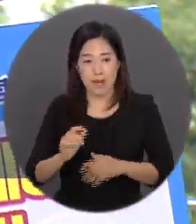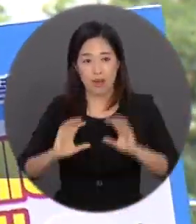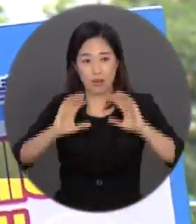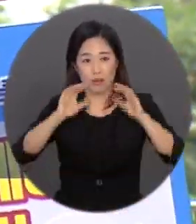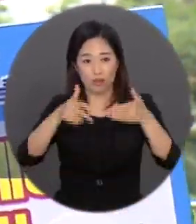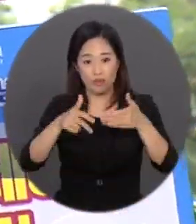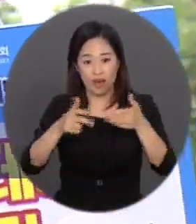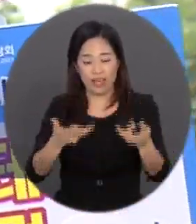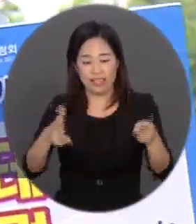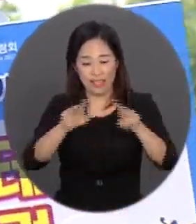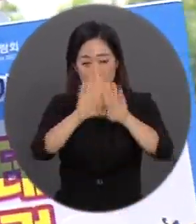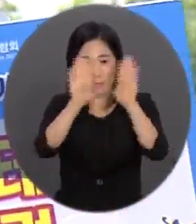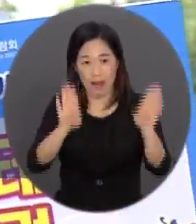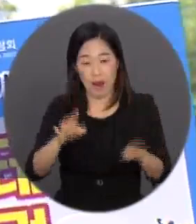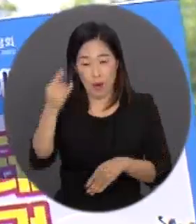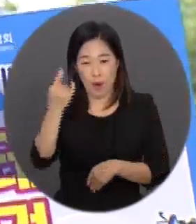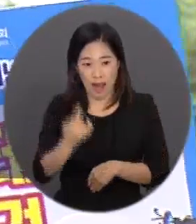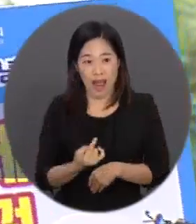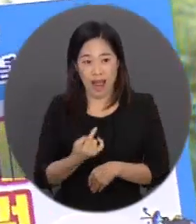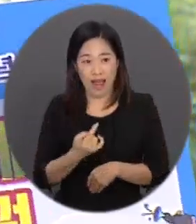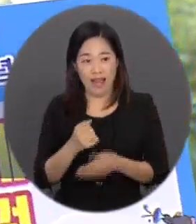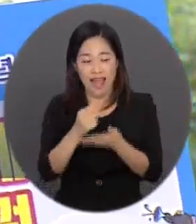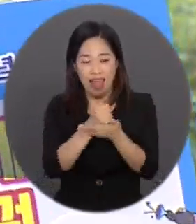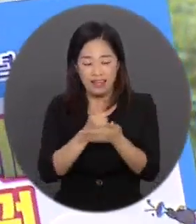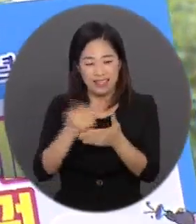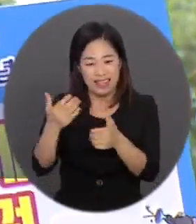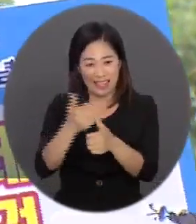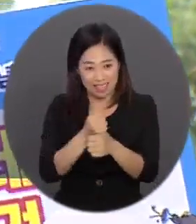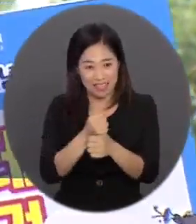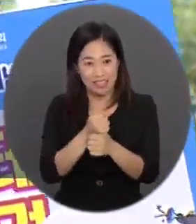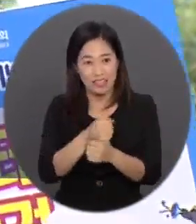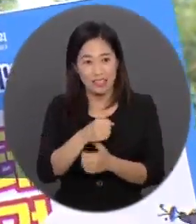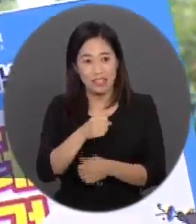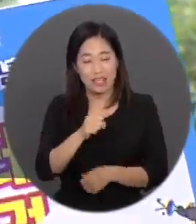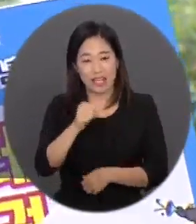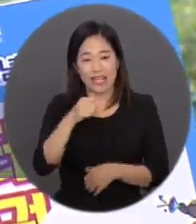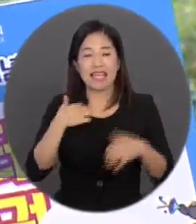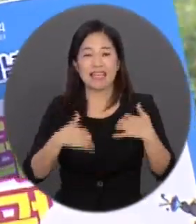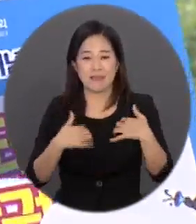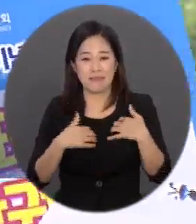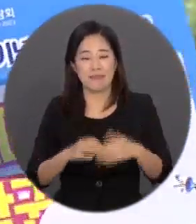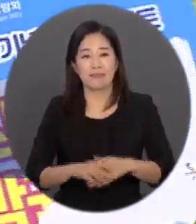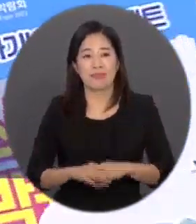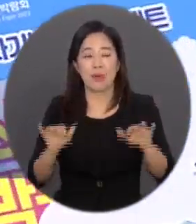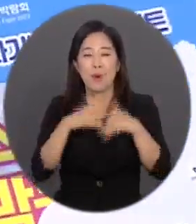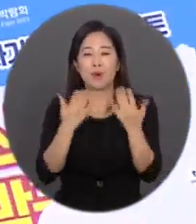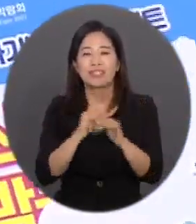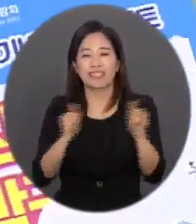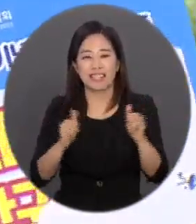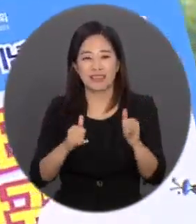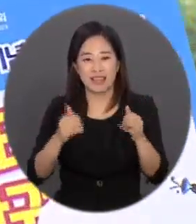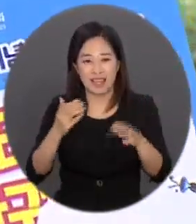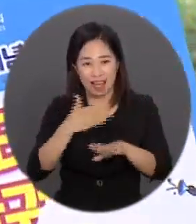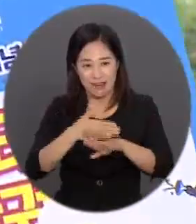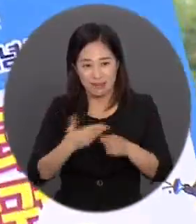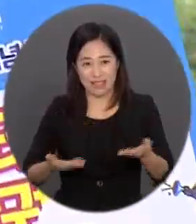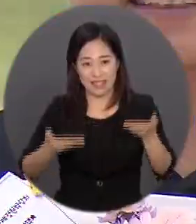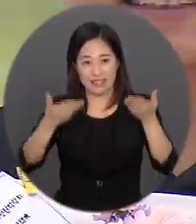찾아와서 이런 행운을 갖게 되어서 정말 기쁩니다. 모든 분께 감사드립니다.